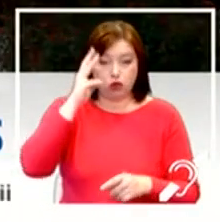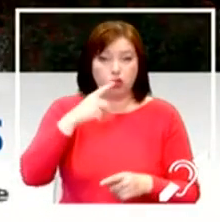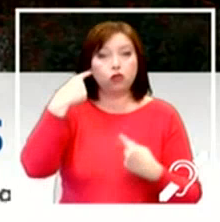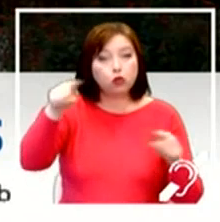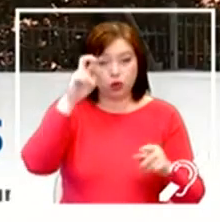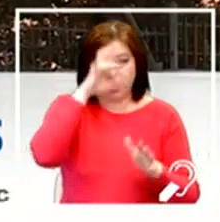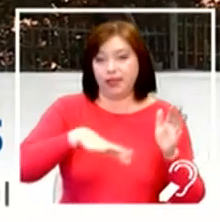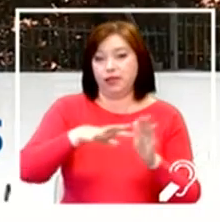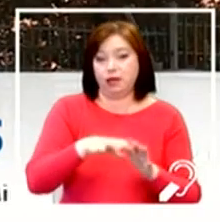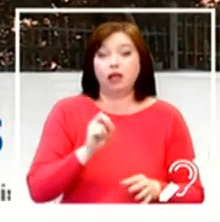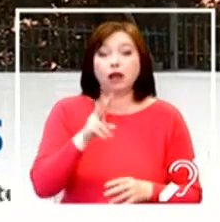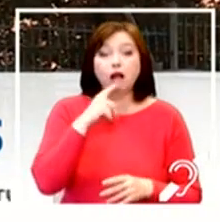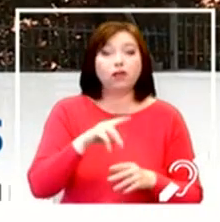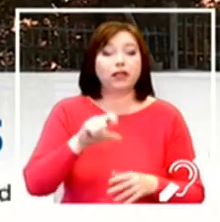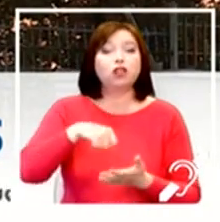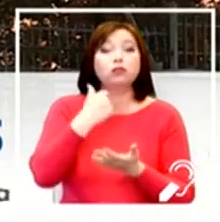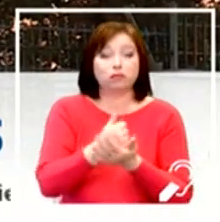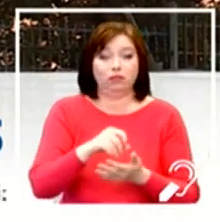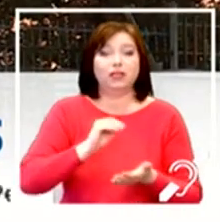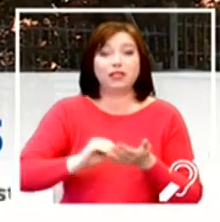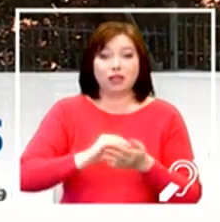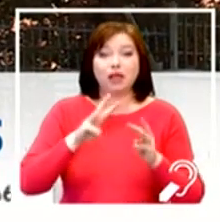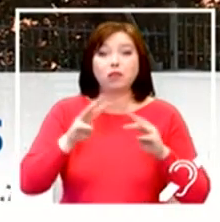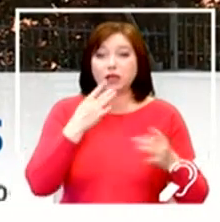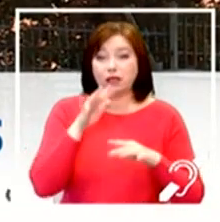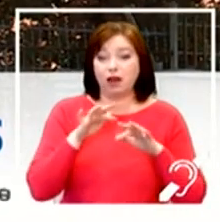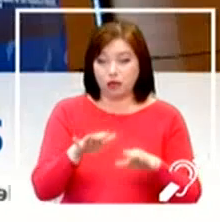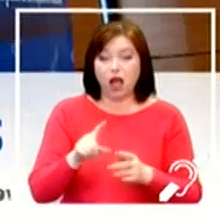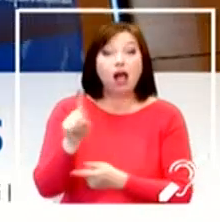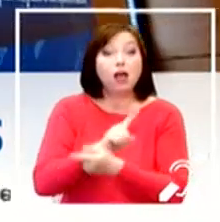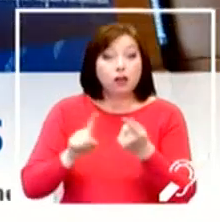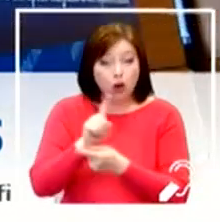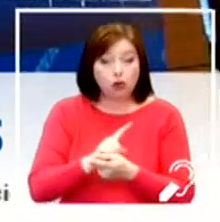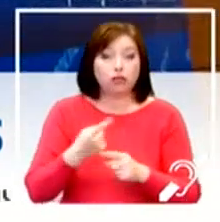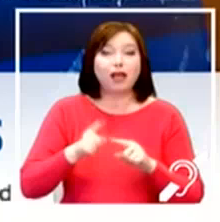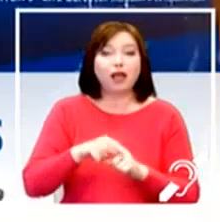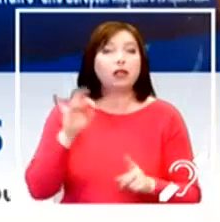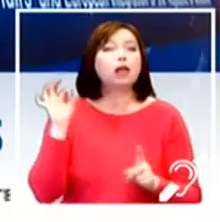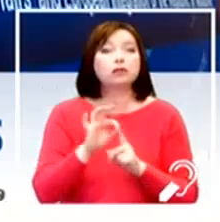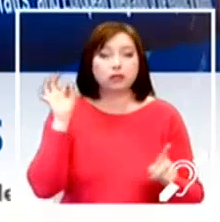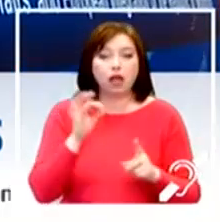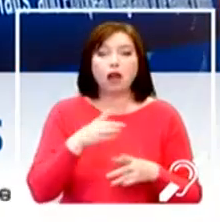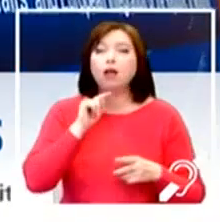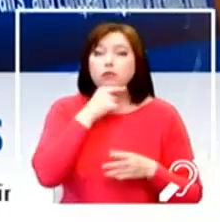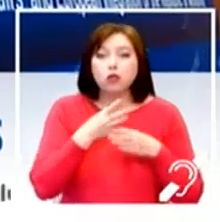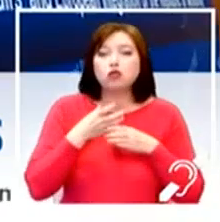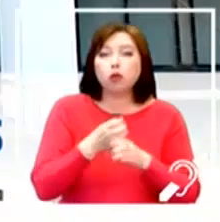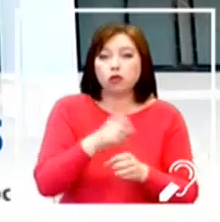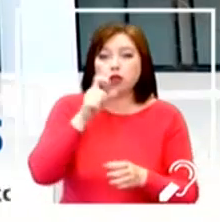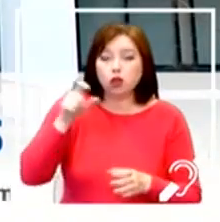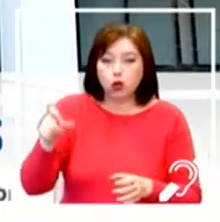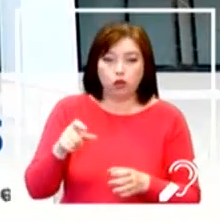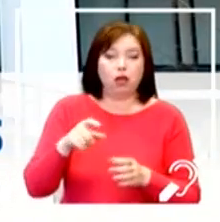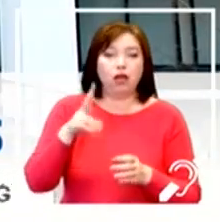state. Potrivit secretarului general al Ministerului de Externe, reorganizarea are ca scop optimizarea capacităților